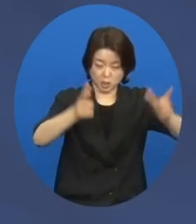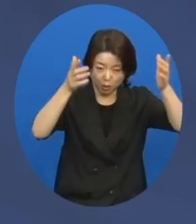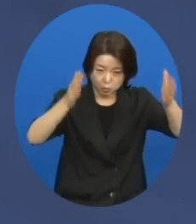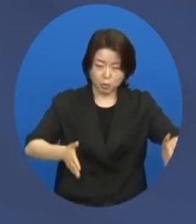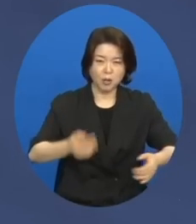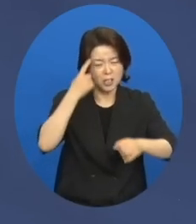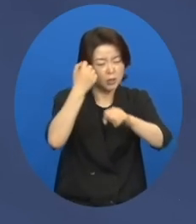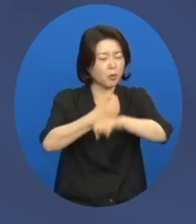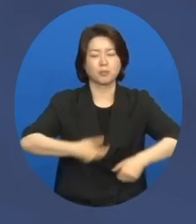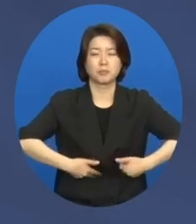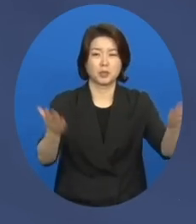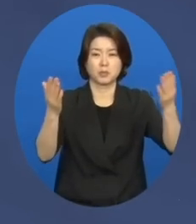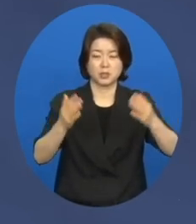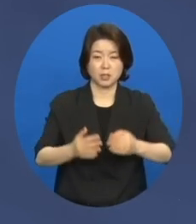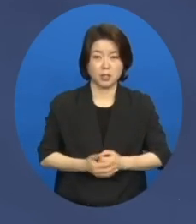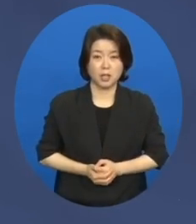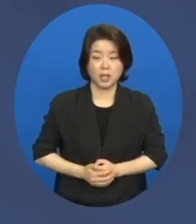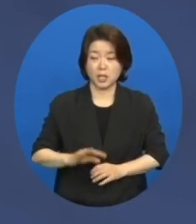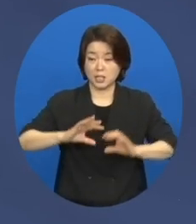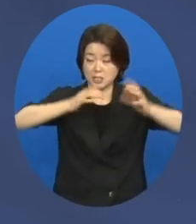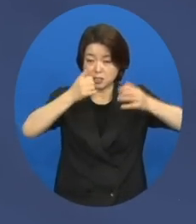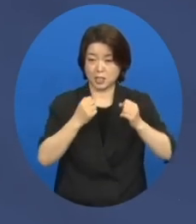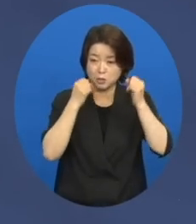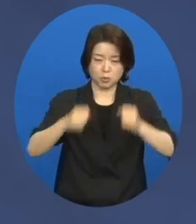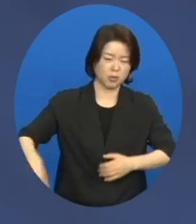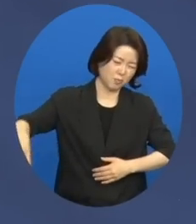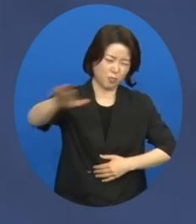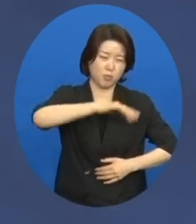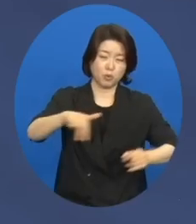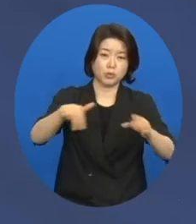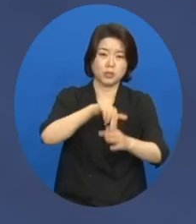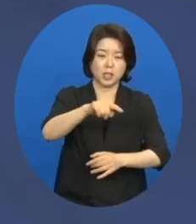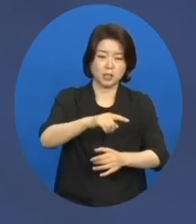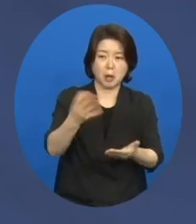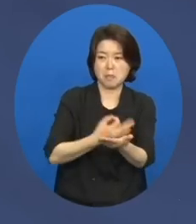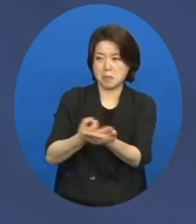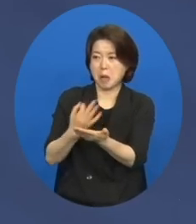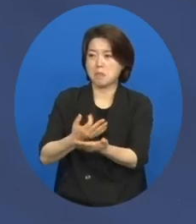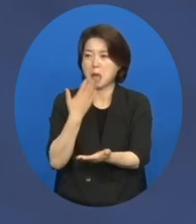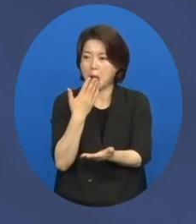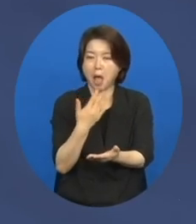내내 세상에 존재하는 모든 종교가 그걸로 밥 벌어먹었거든요.